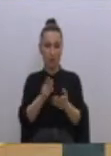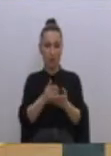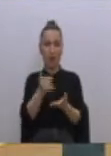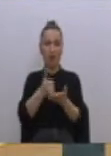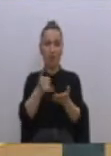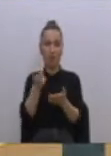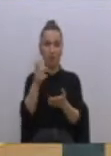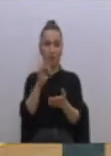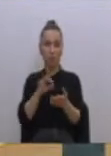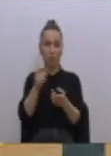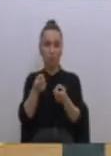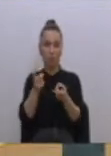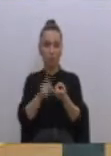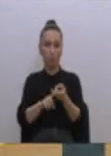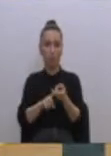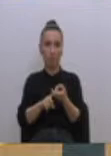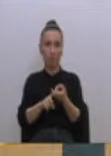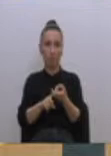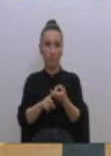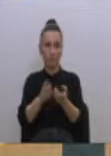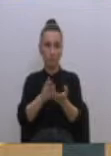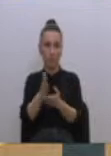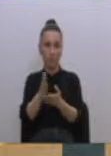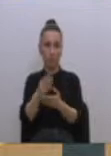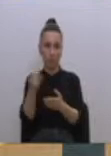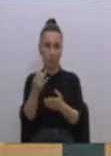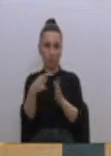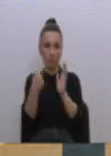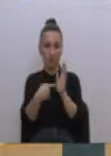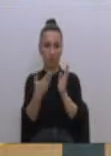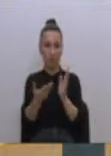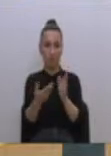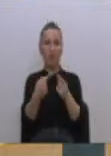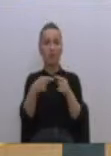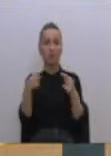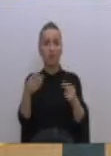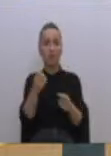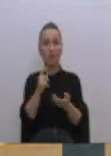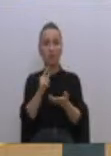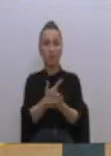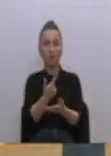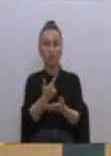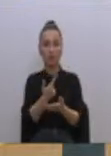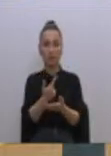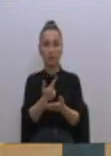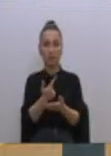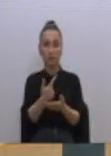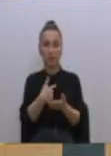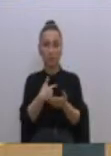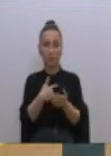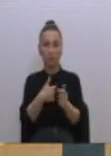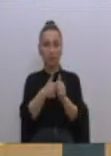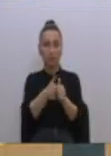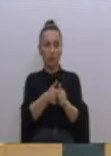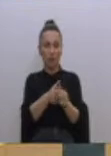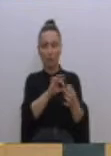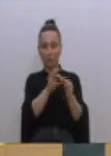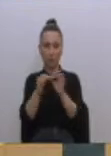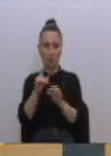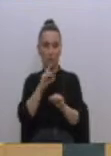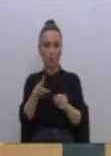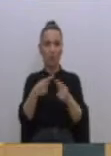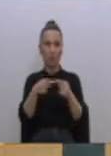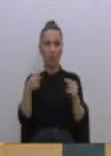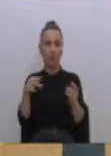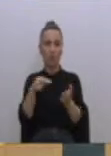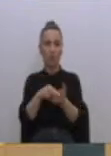autobuse de gazis corporația, este în mimarte bani, ca interesant. Dar așa, ne chide, vrt, la, mai agar ga cu ebi, sa tita ot, spate, sa